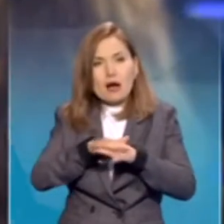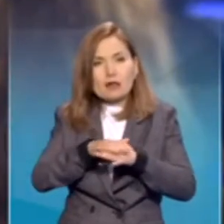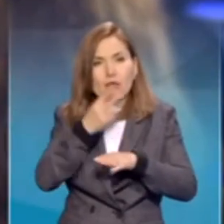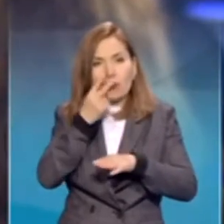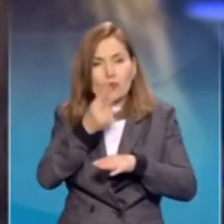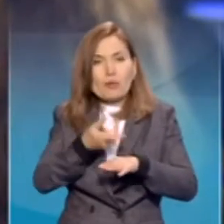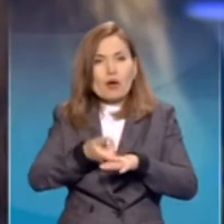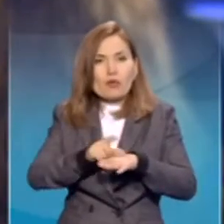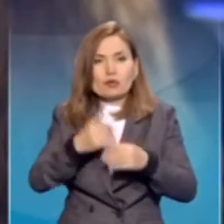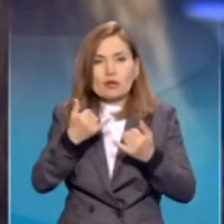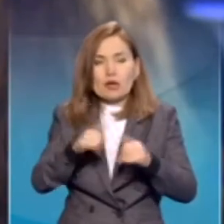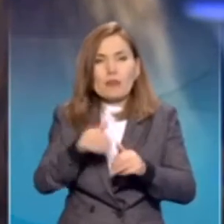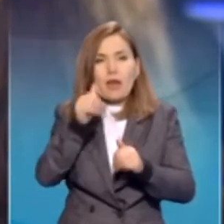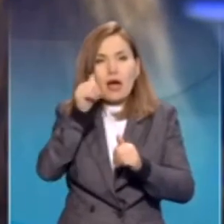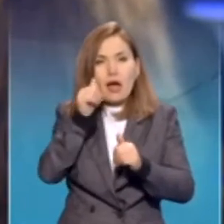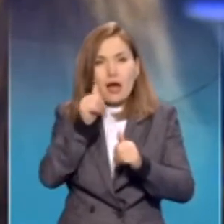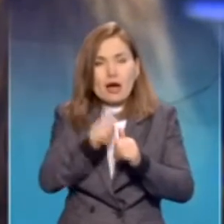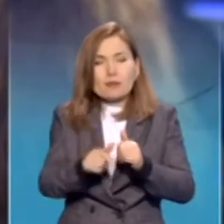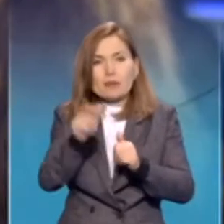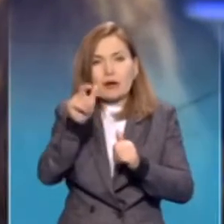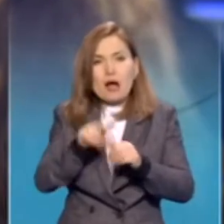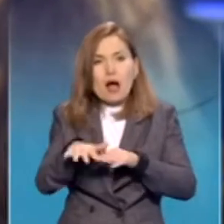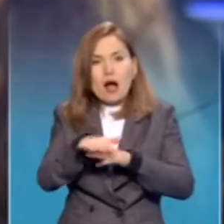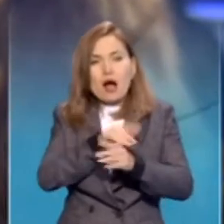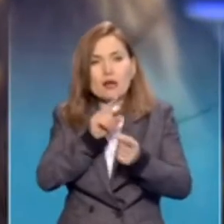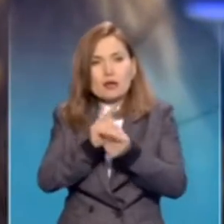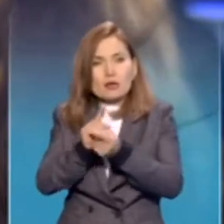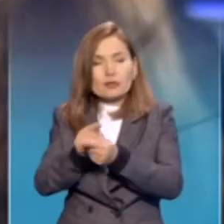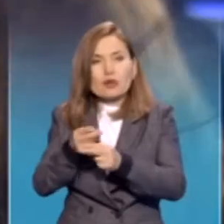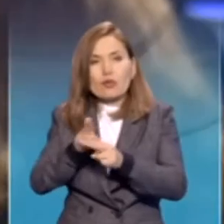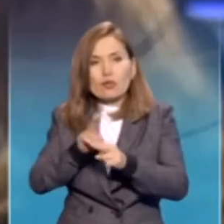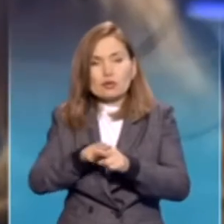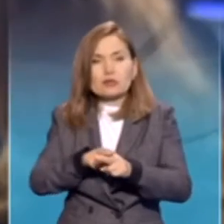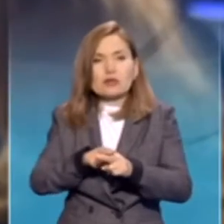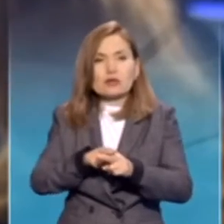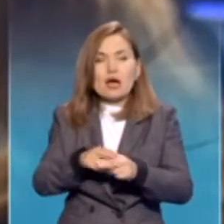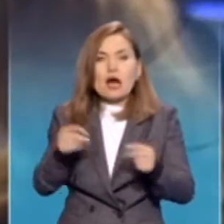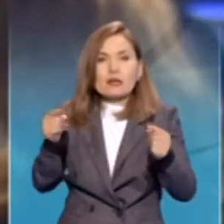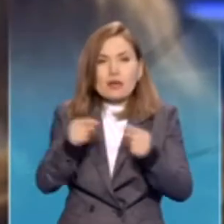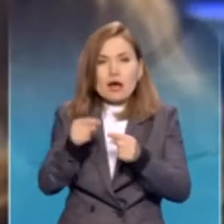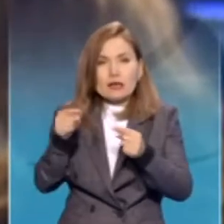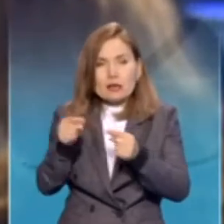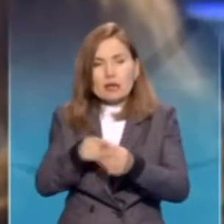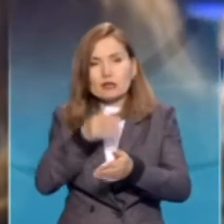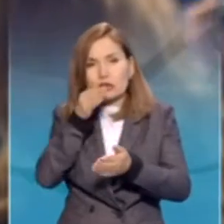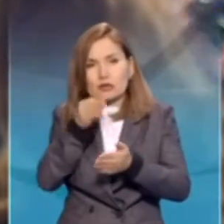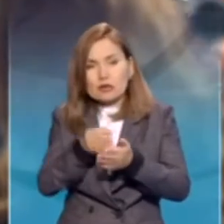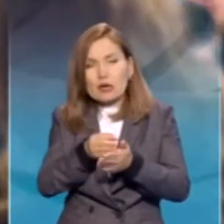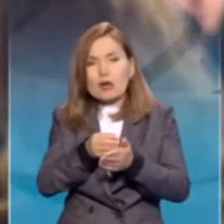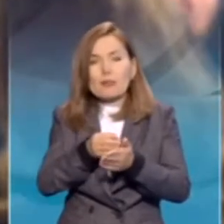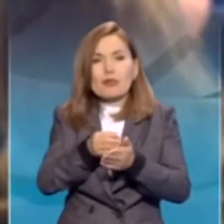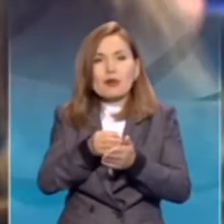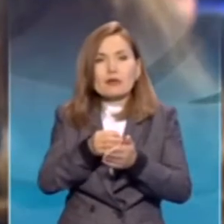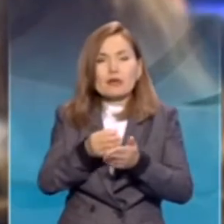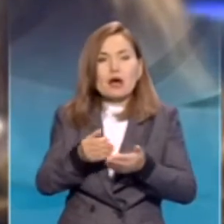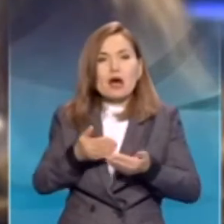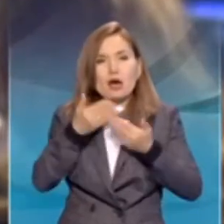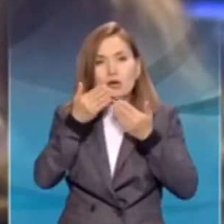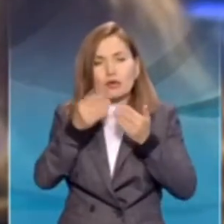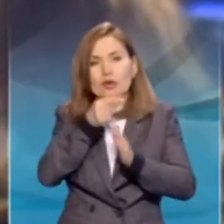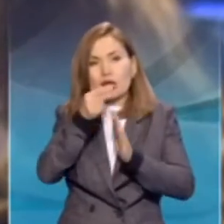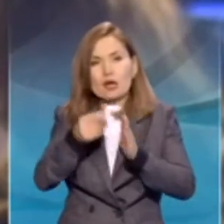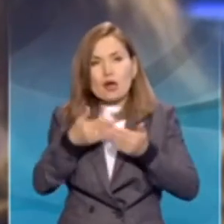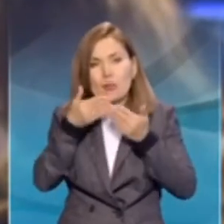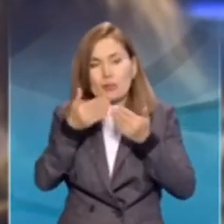baykadım. Halk ar bir kezdesuwlerde kadimgi kurgak baybalamdar emes, naqtı-naqtı özökti suraktar, naqtı